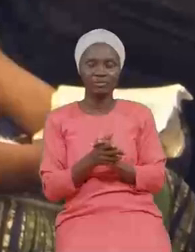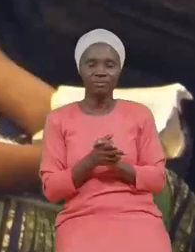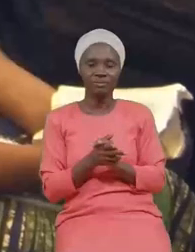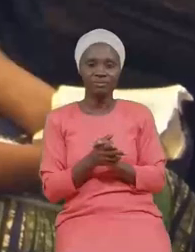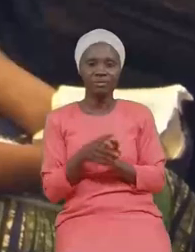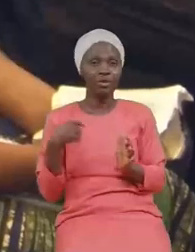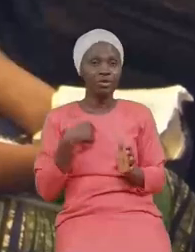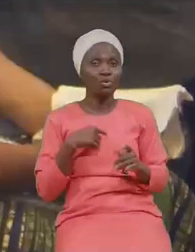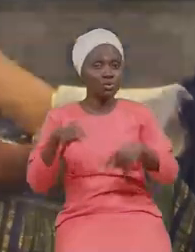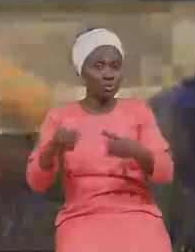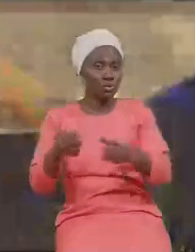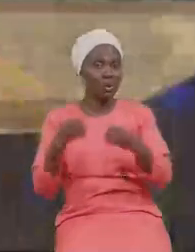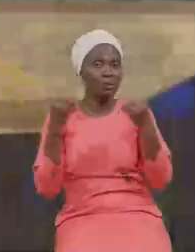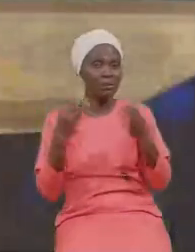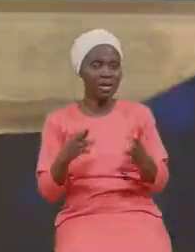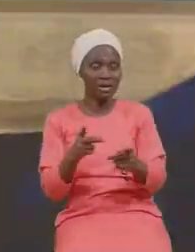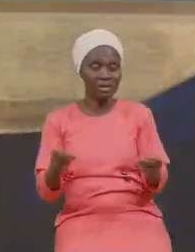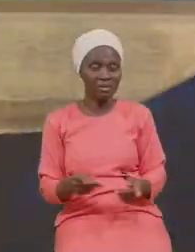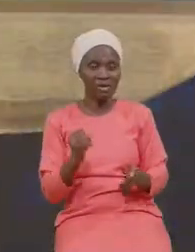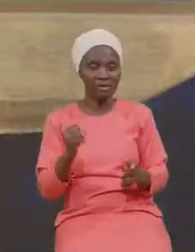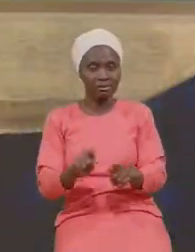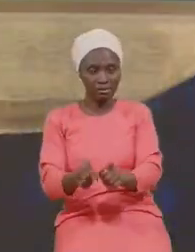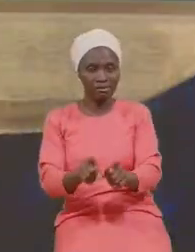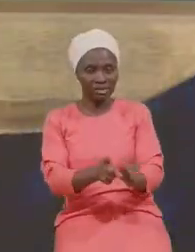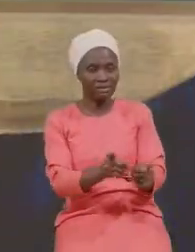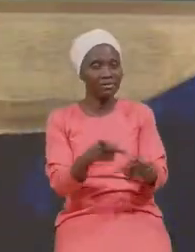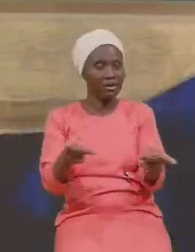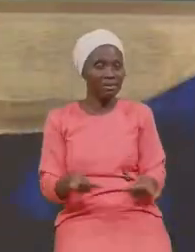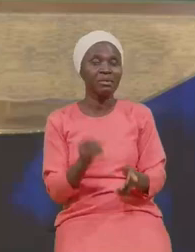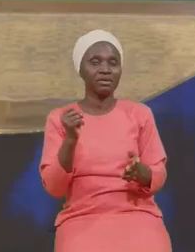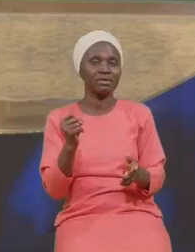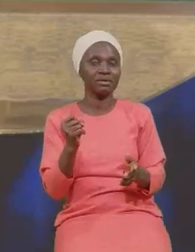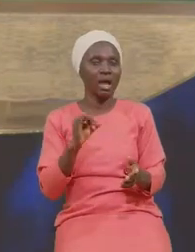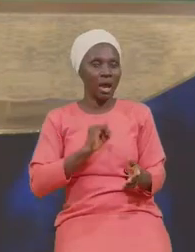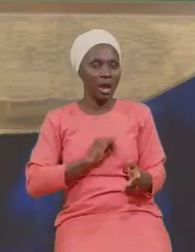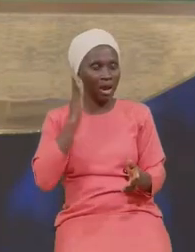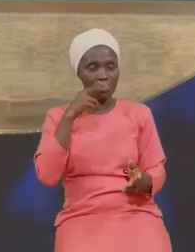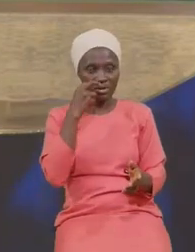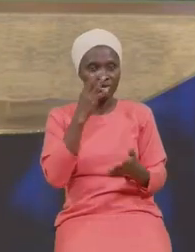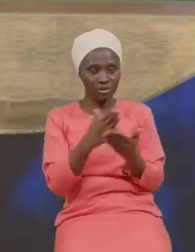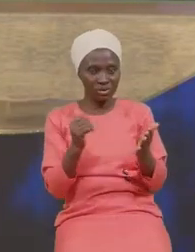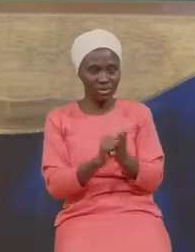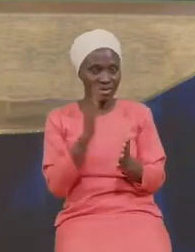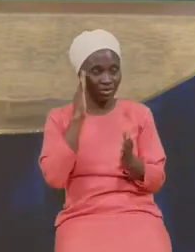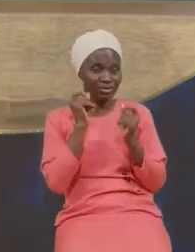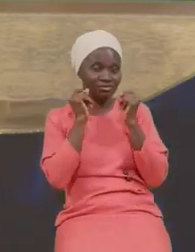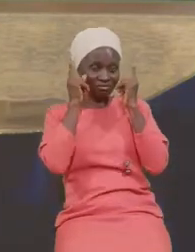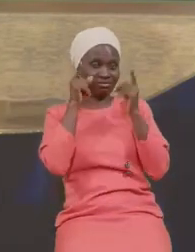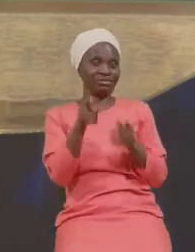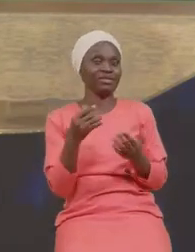nous irons plusieurs lieux même masser quelque chose qui qui va vous